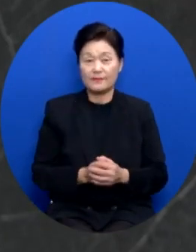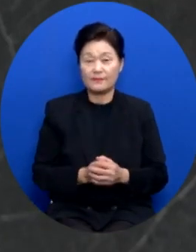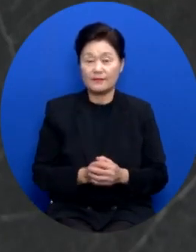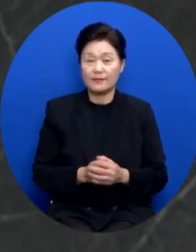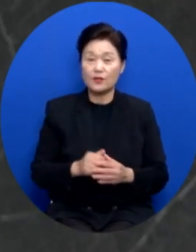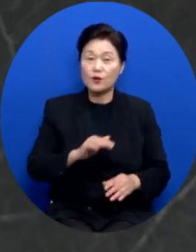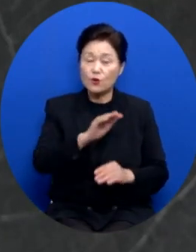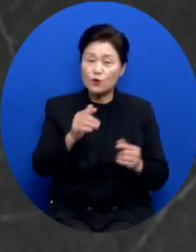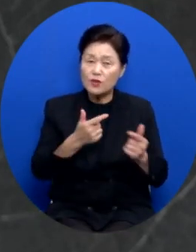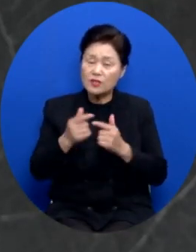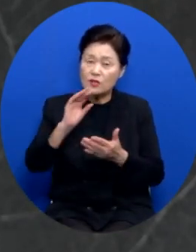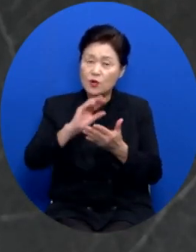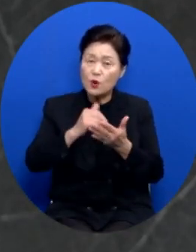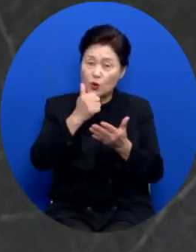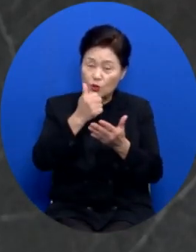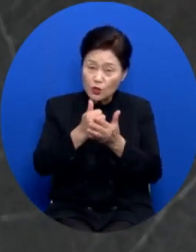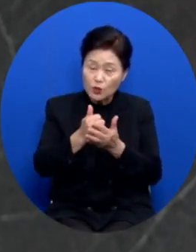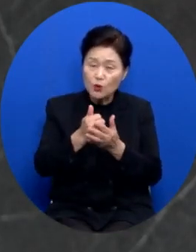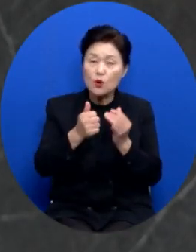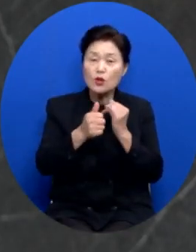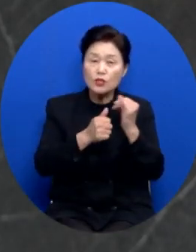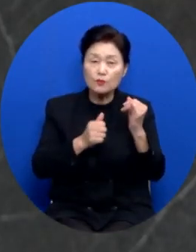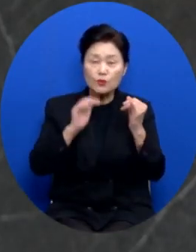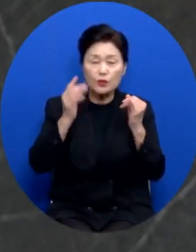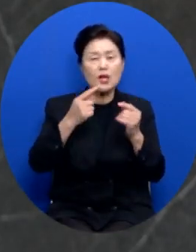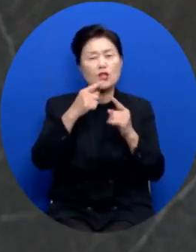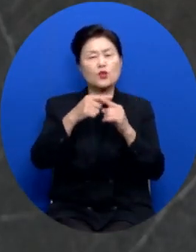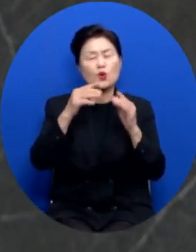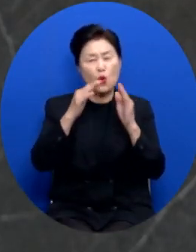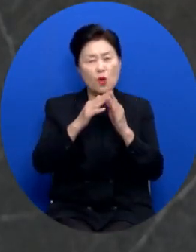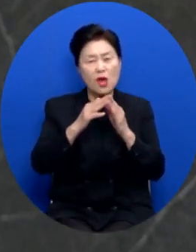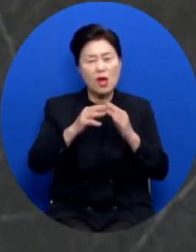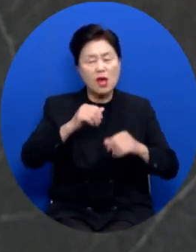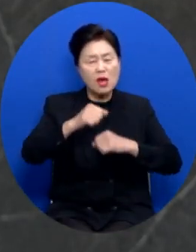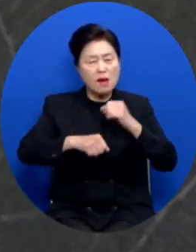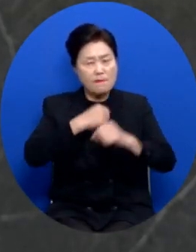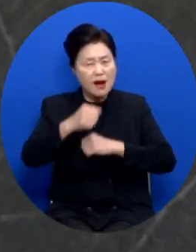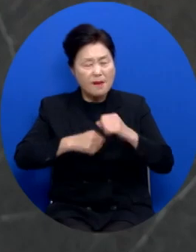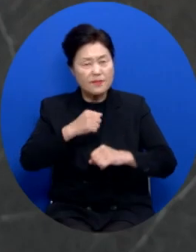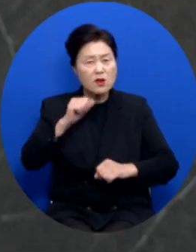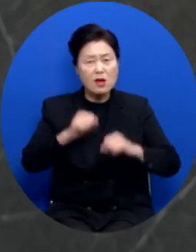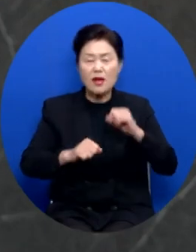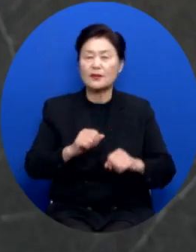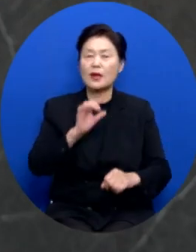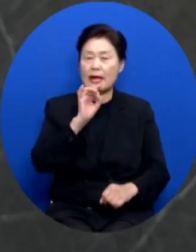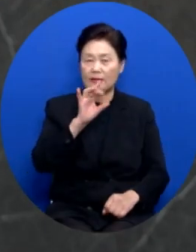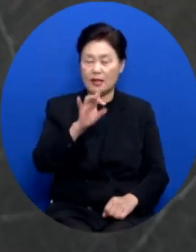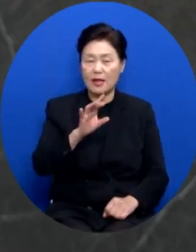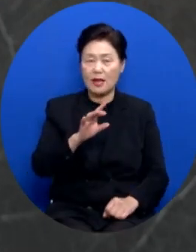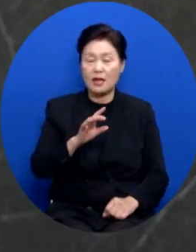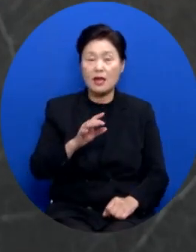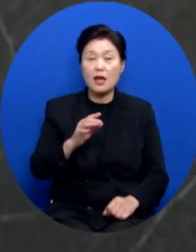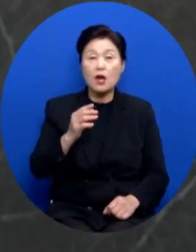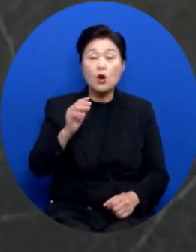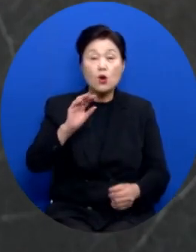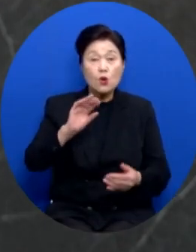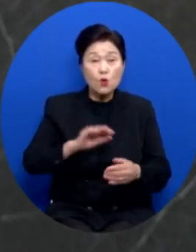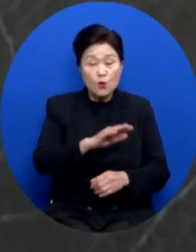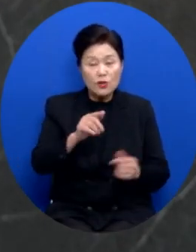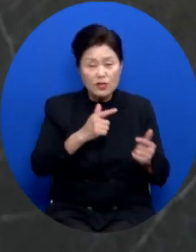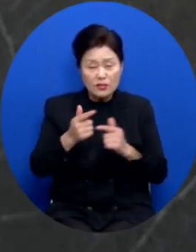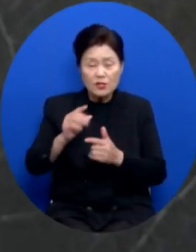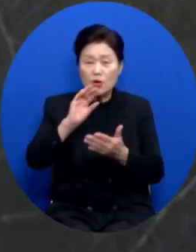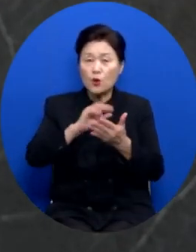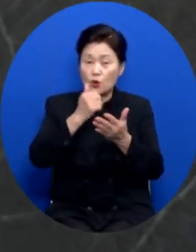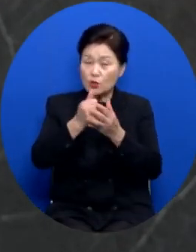있 해서는 겠 말하면가 그리스도의 신부인